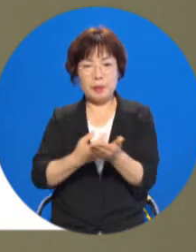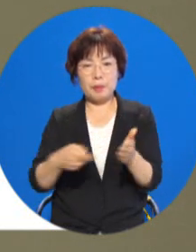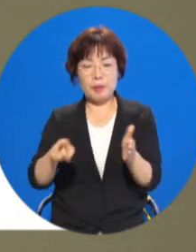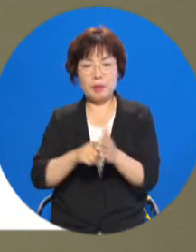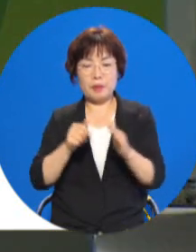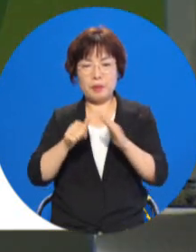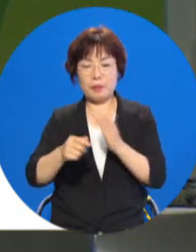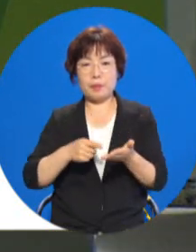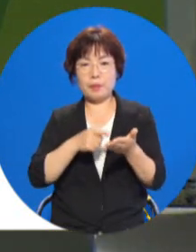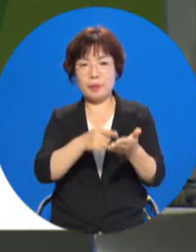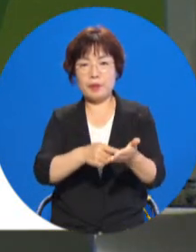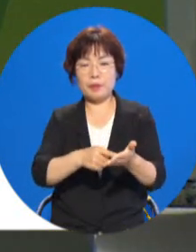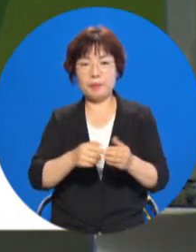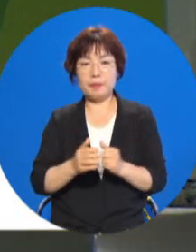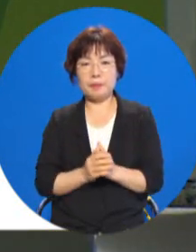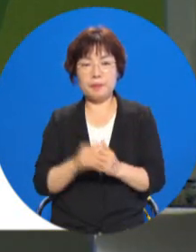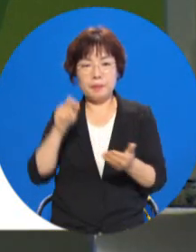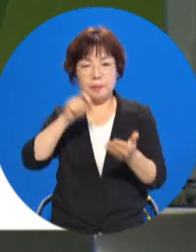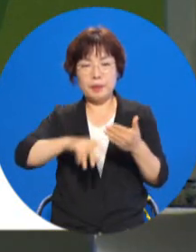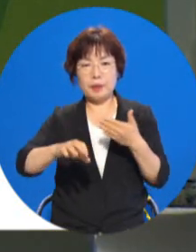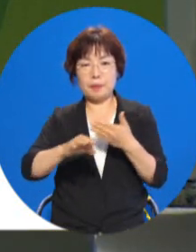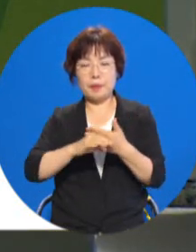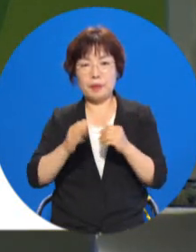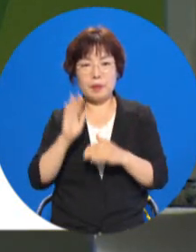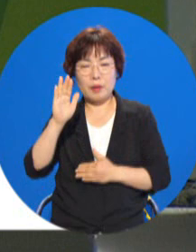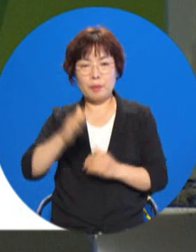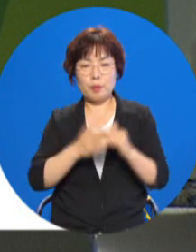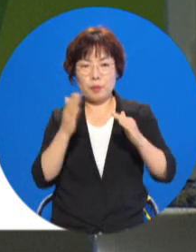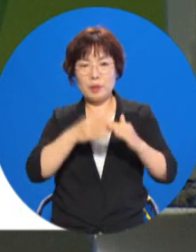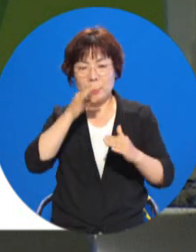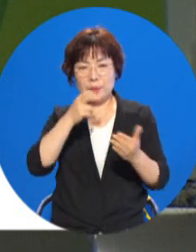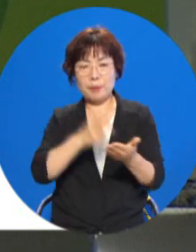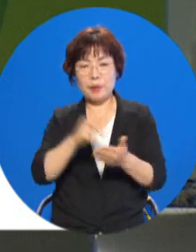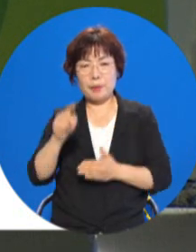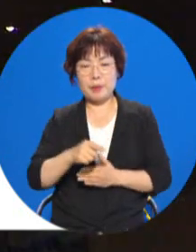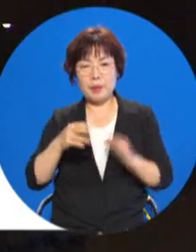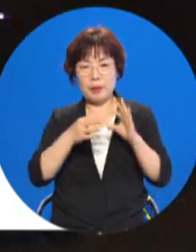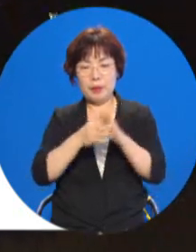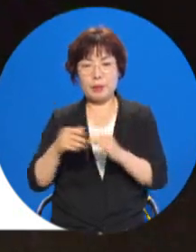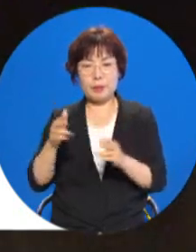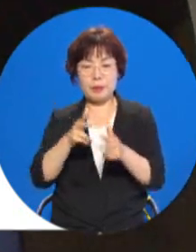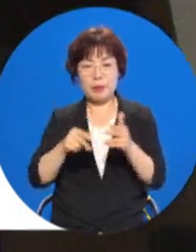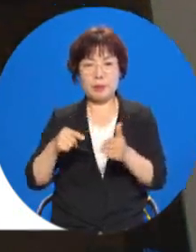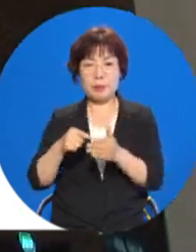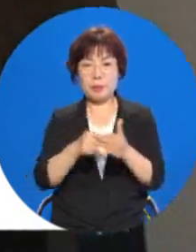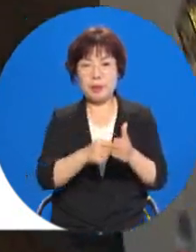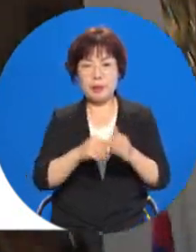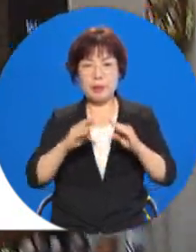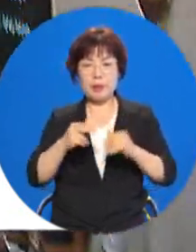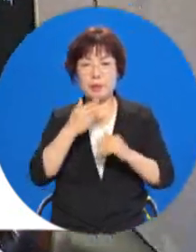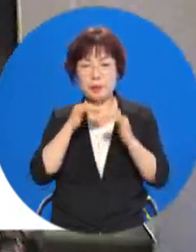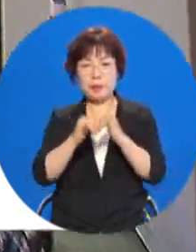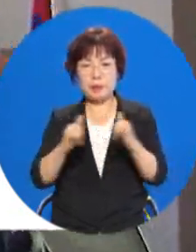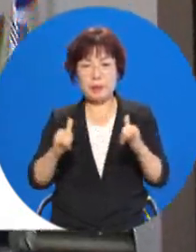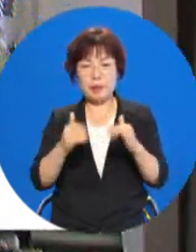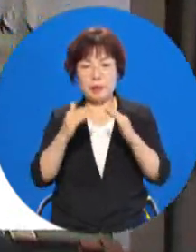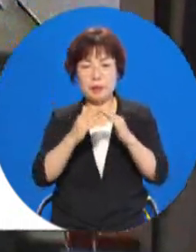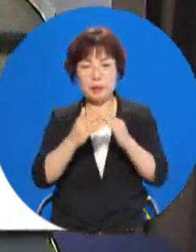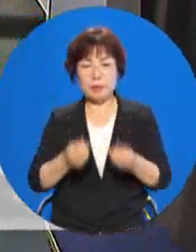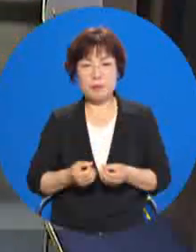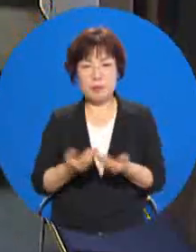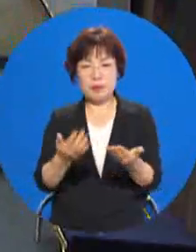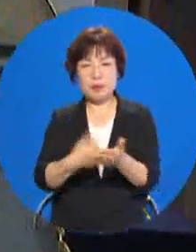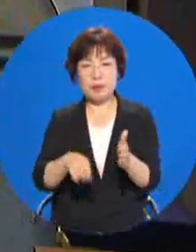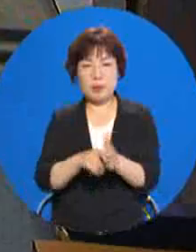발의했습니다. 이번 개정안이 통과되면 앞으로 공익법인의 지속적인 사업 추진과 무주택 서민들을 위한 주택 공급